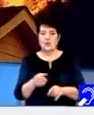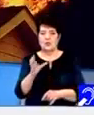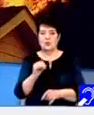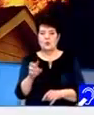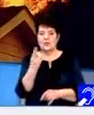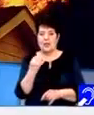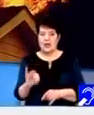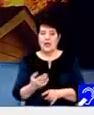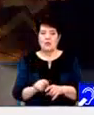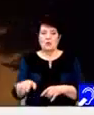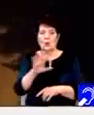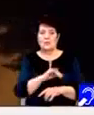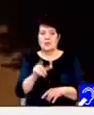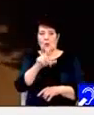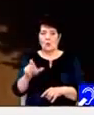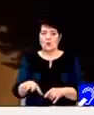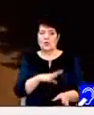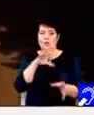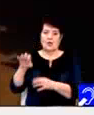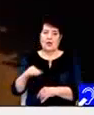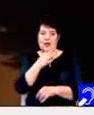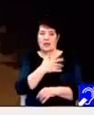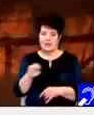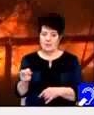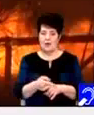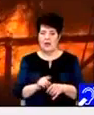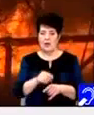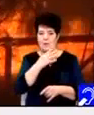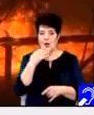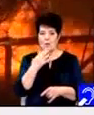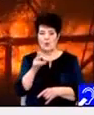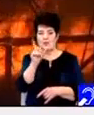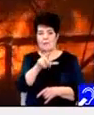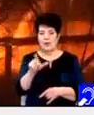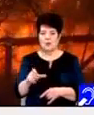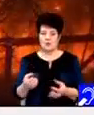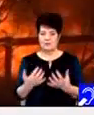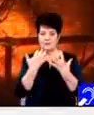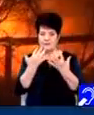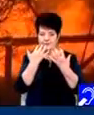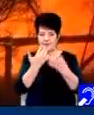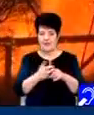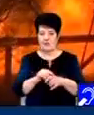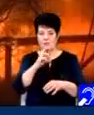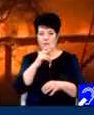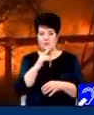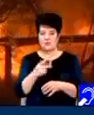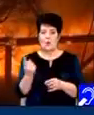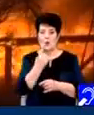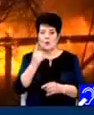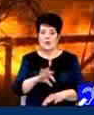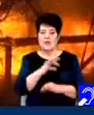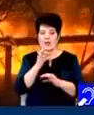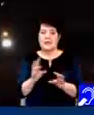Sydney. Toți locuitorii au fost evacuați la timp, dar mai multe persoane au fost intoxicate cu fum. Și a fost doar unul dintre incendiile